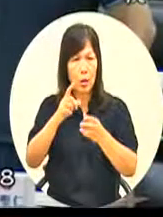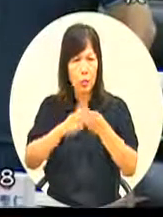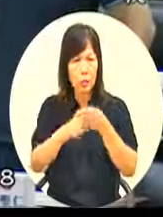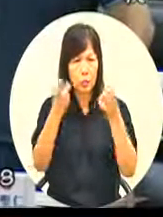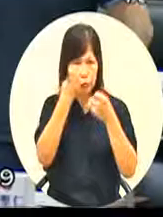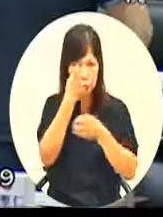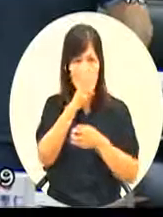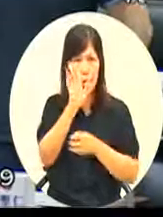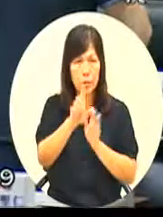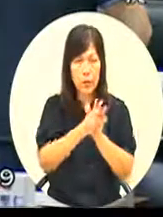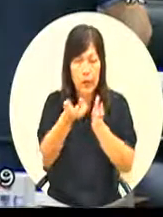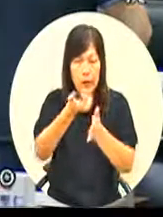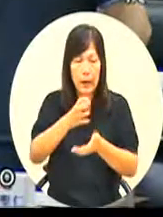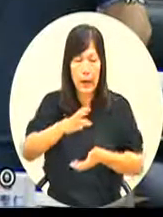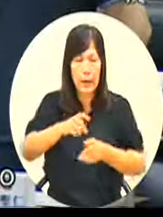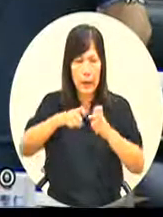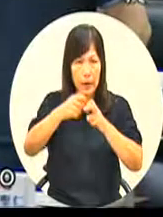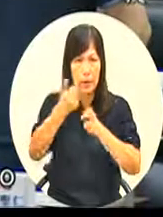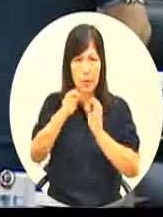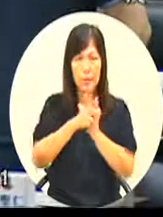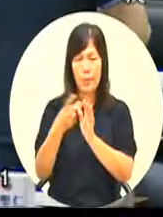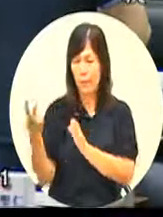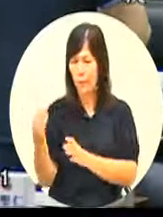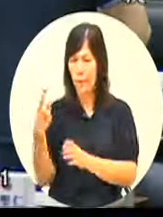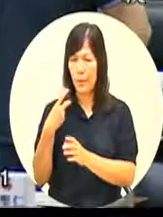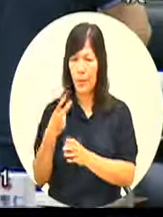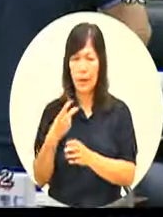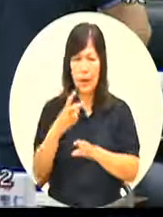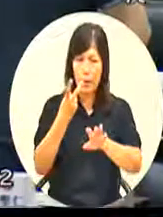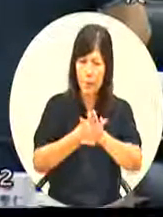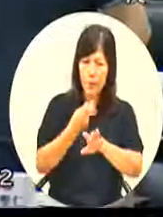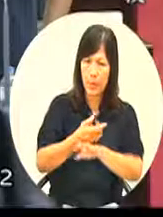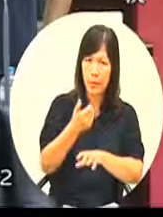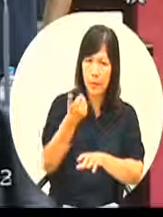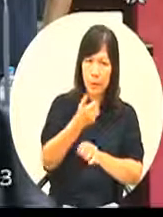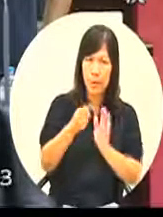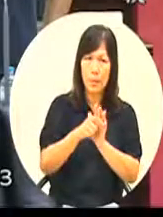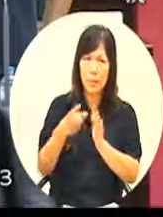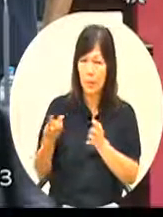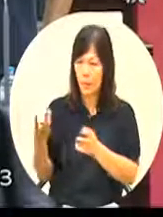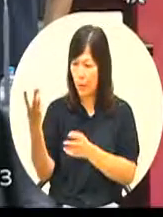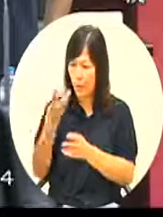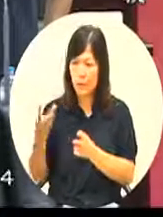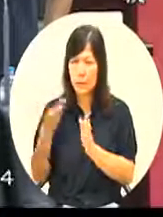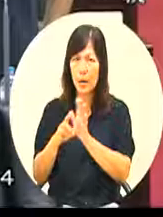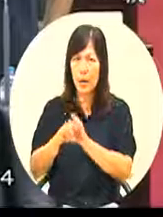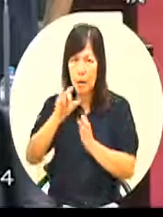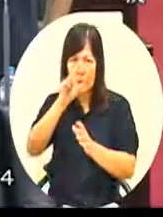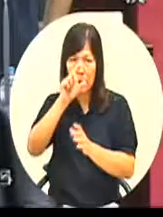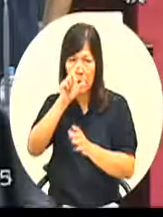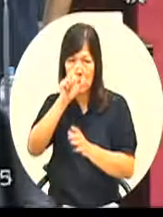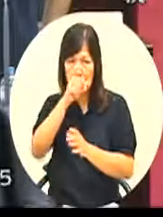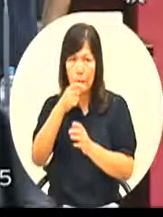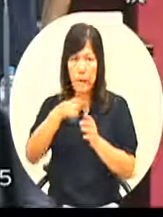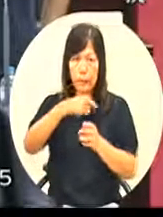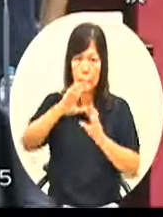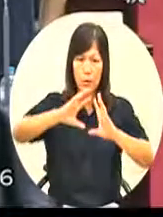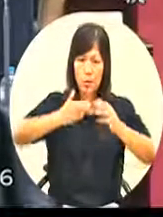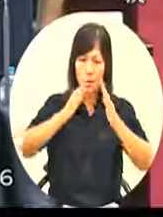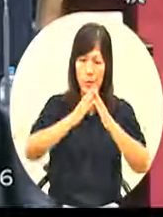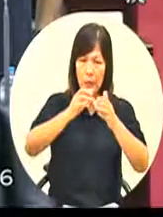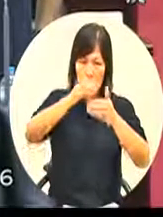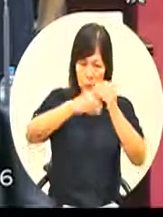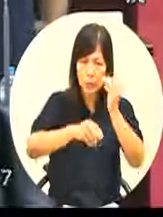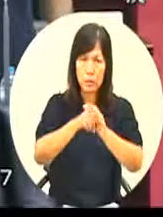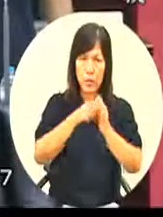以我还有李博议员、罗鼎成议员，我们在前一阵子我们就特别到现在国家制度下所